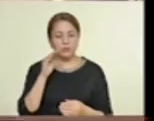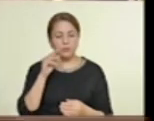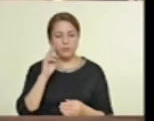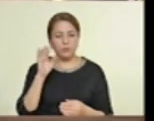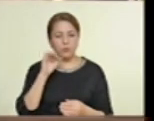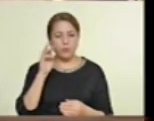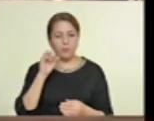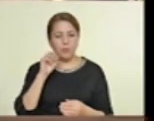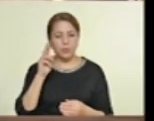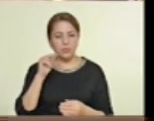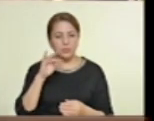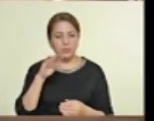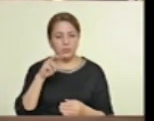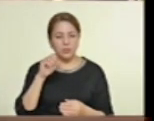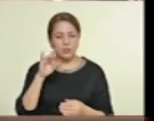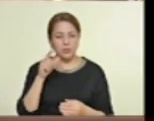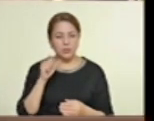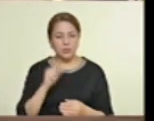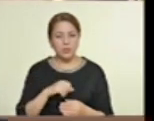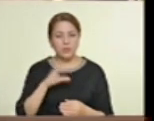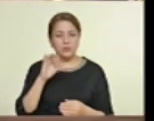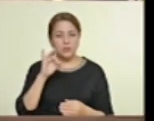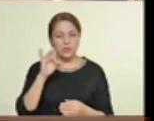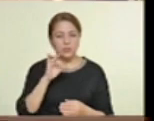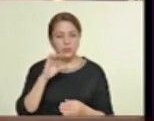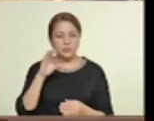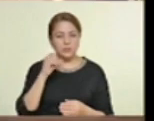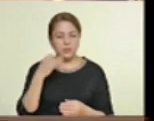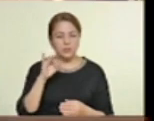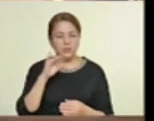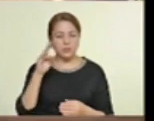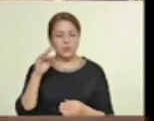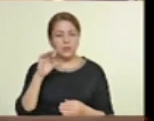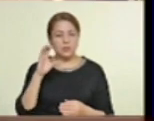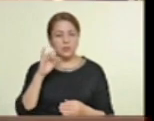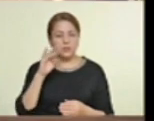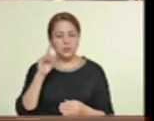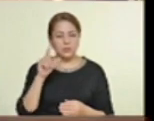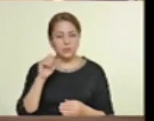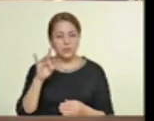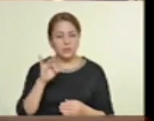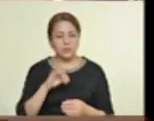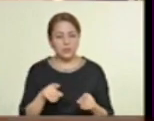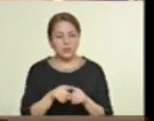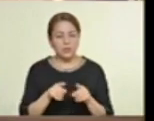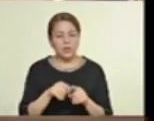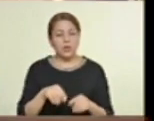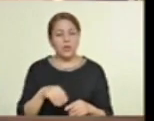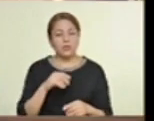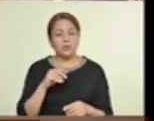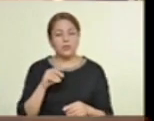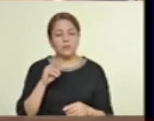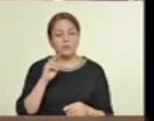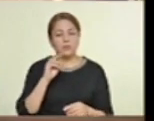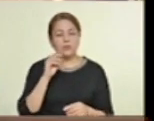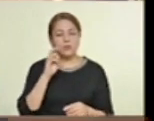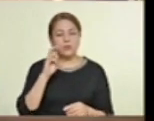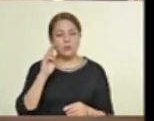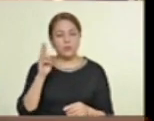ko'makchilarga sari, sayin, singari kabi ko'makchilar, bundan tashqari